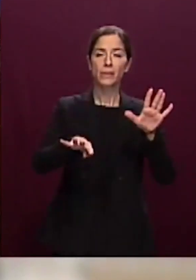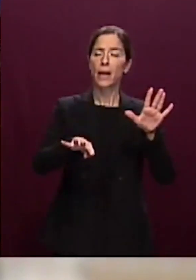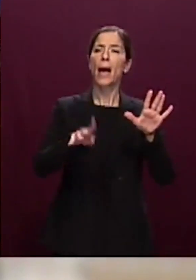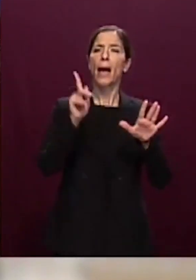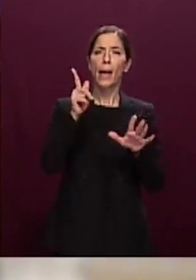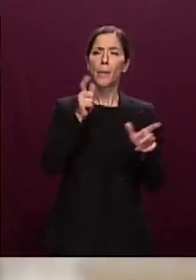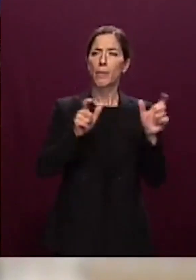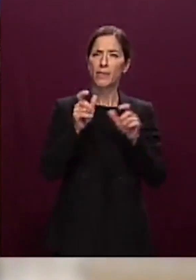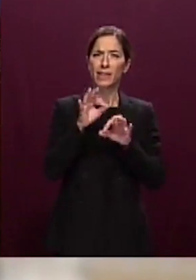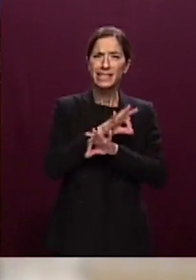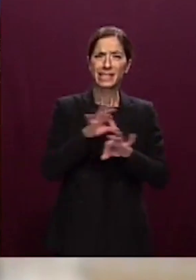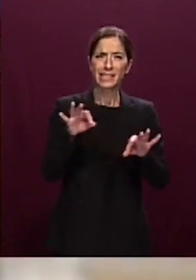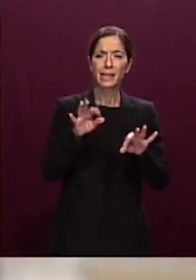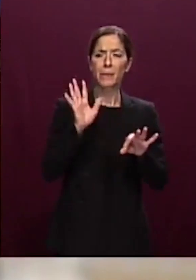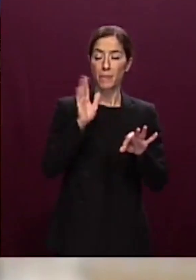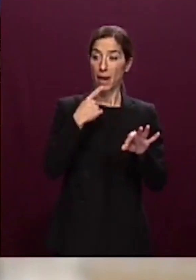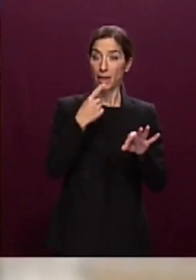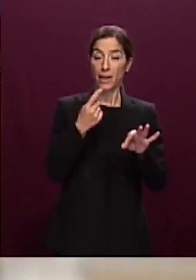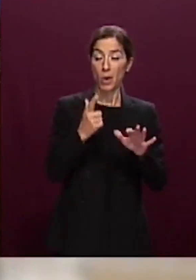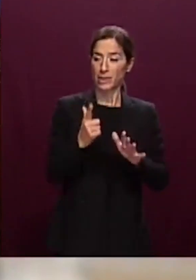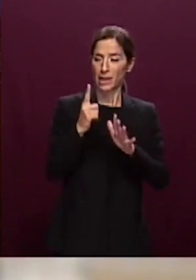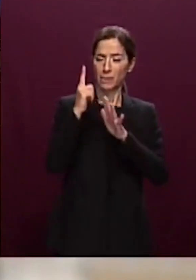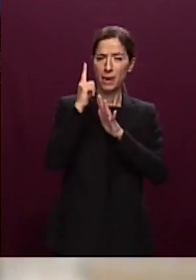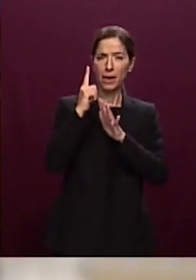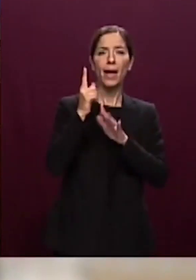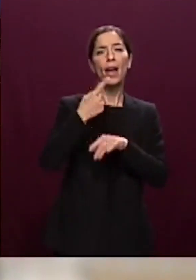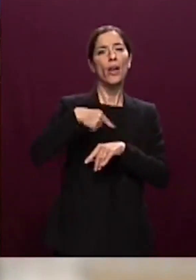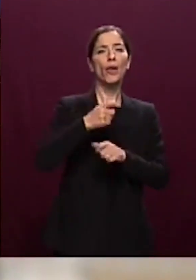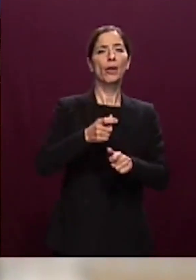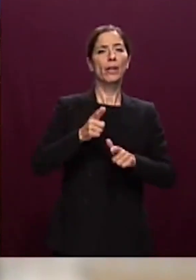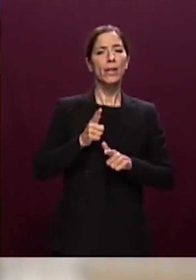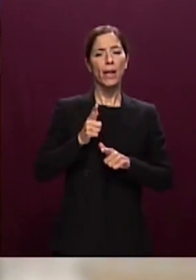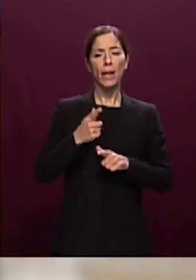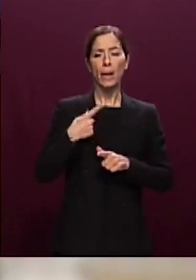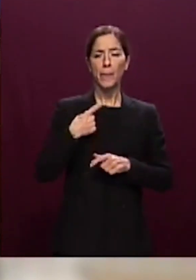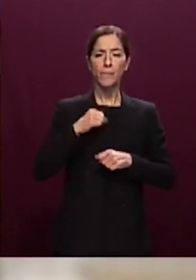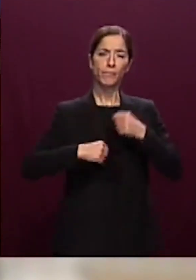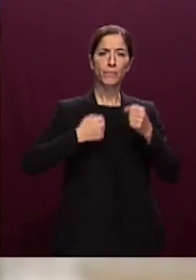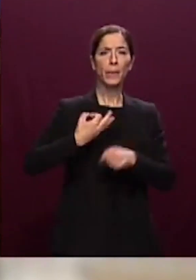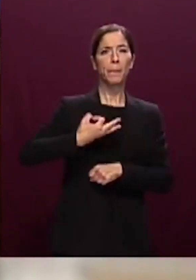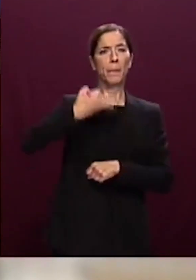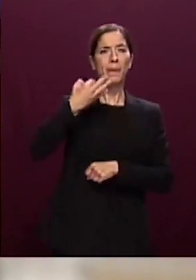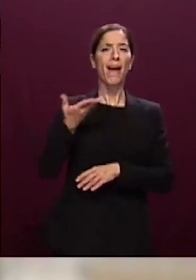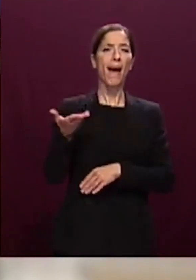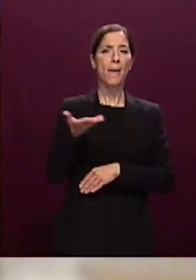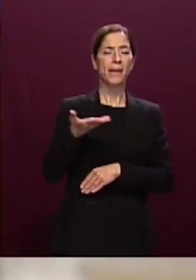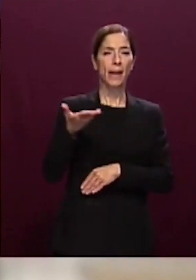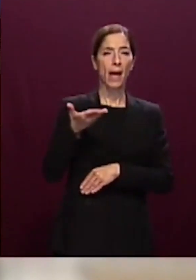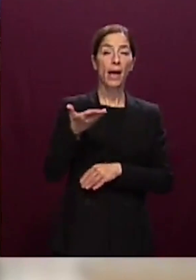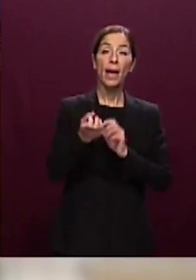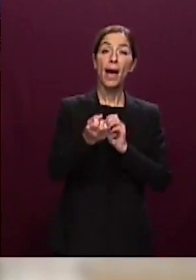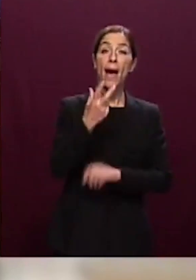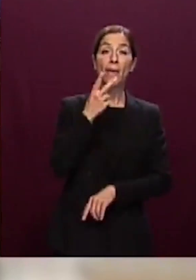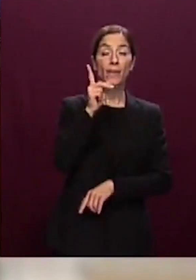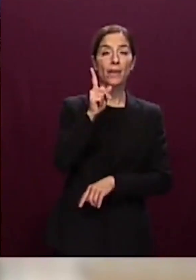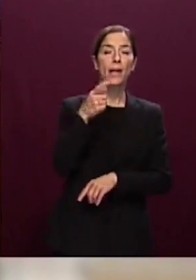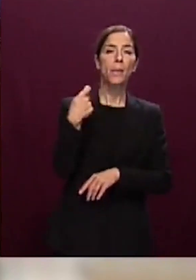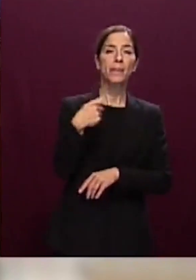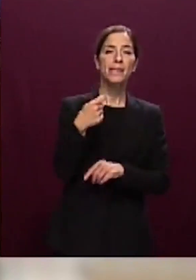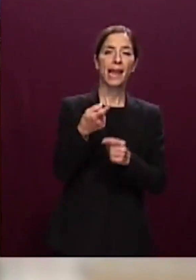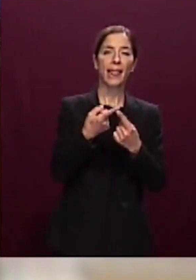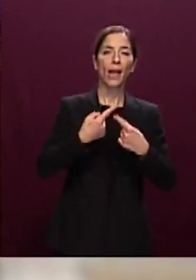dissi qualche settimana fa trattati un po' da camerieri ci viene comunicato che presenta il consiglio arriva alle